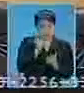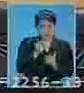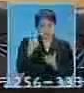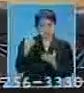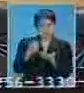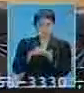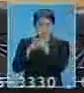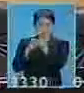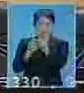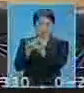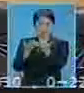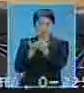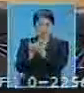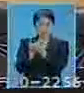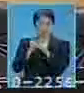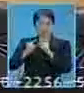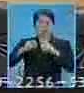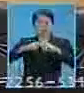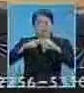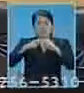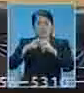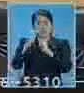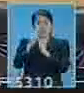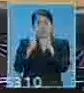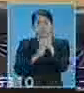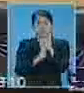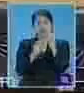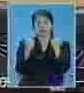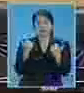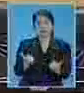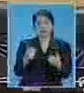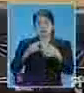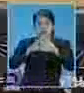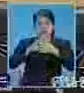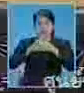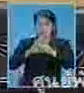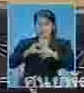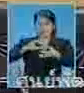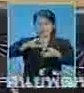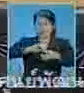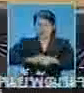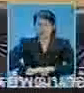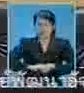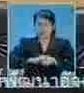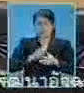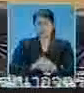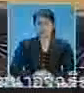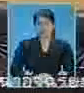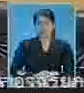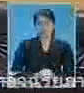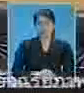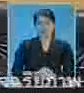ติดประเด็นปัญหาทางกฎหมายในเรื่องของสัญญานะครับที่มีไว้กับ